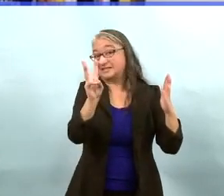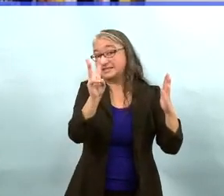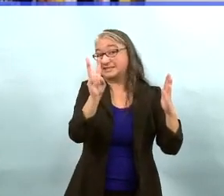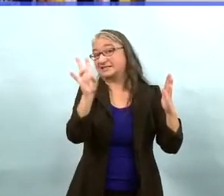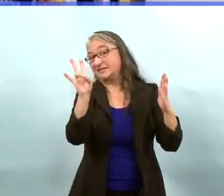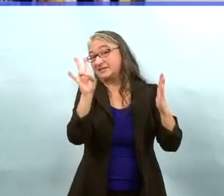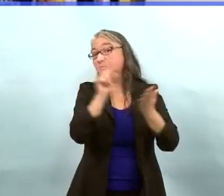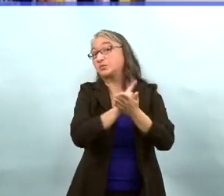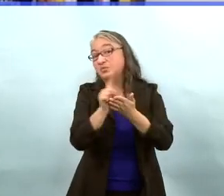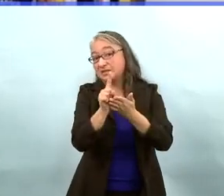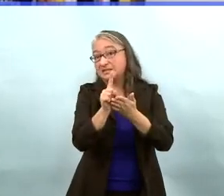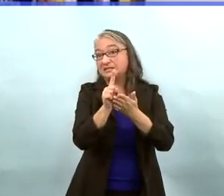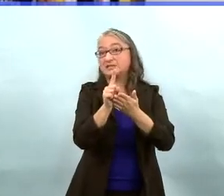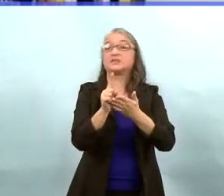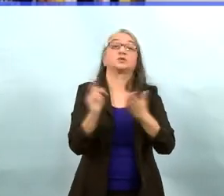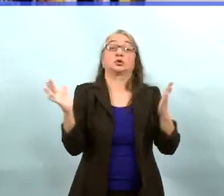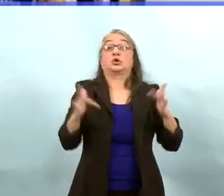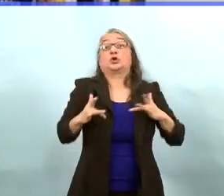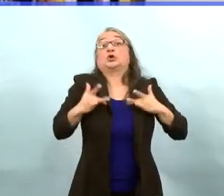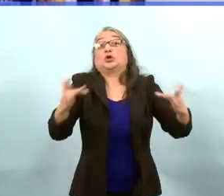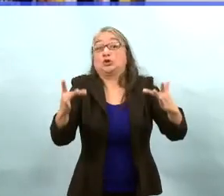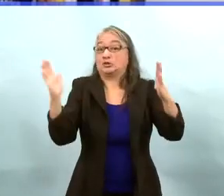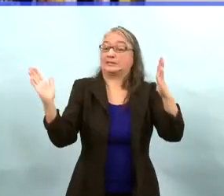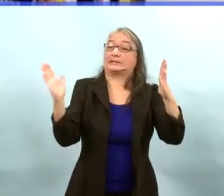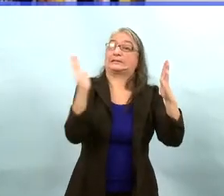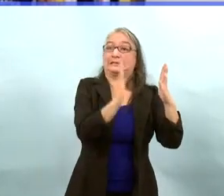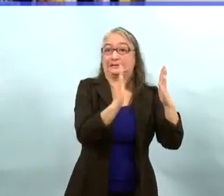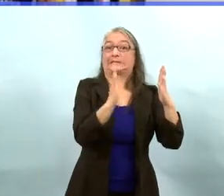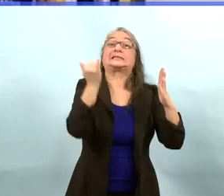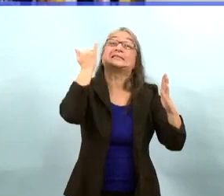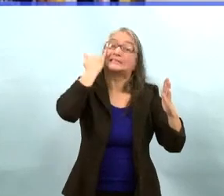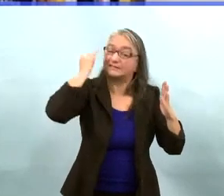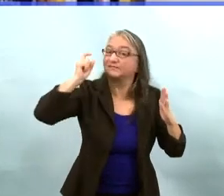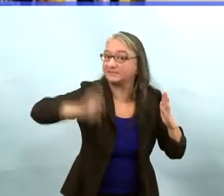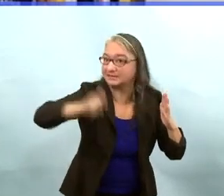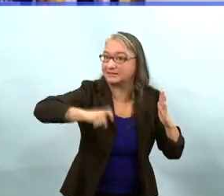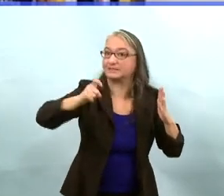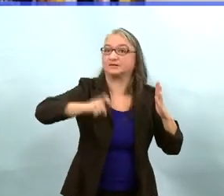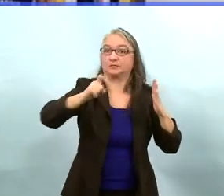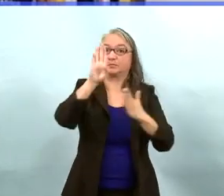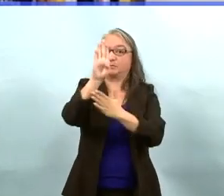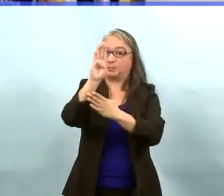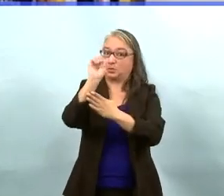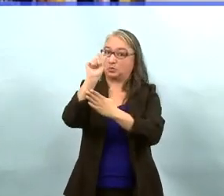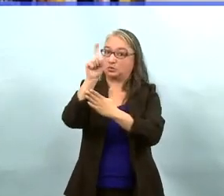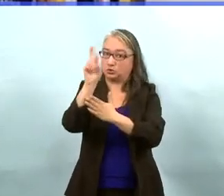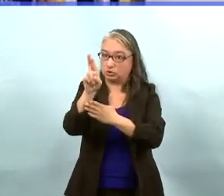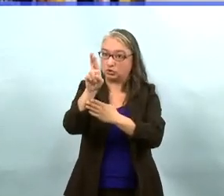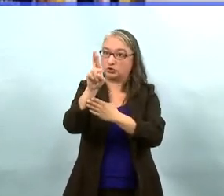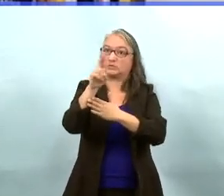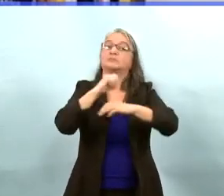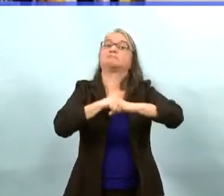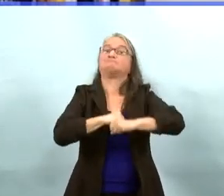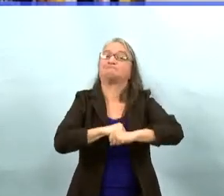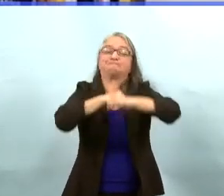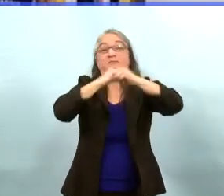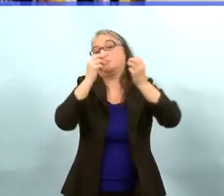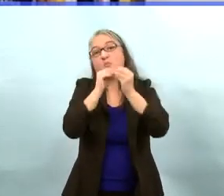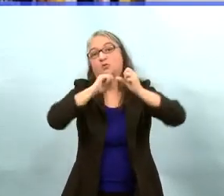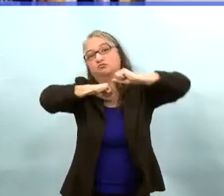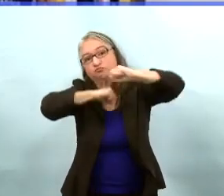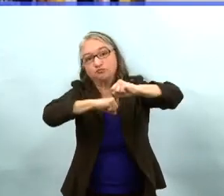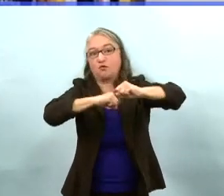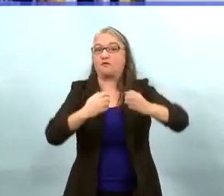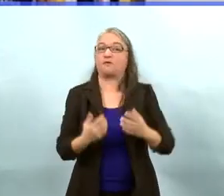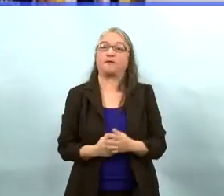les 8 semaines, c'est parce que vous voulez avoir ce rappel de la réponse immunitaire et cette intensification plus rapidement. On veut s'assurer que